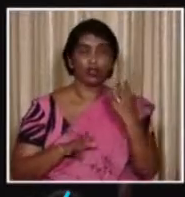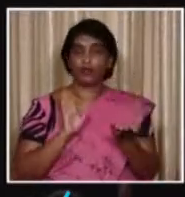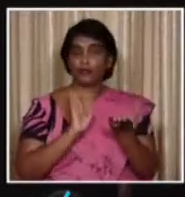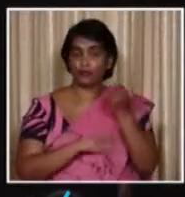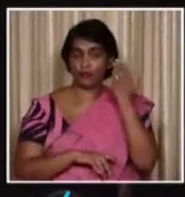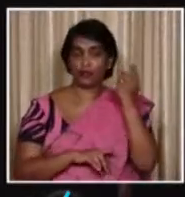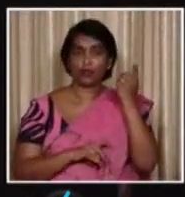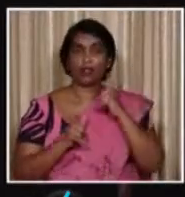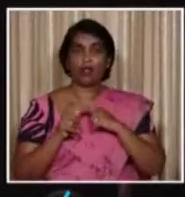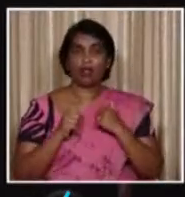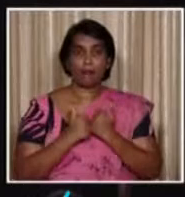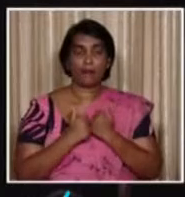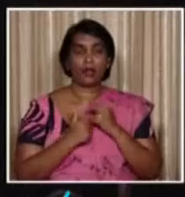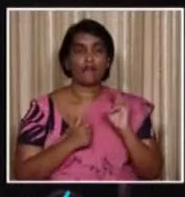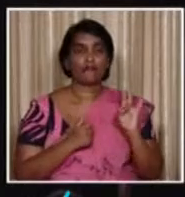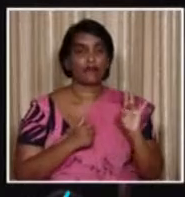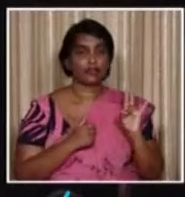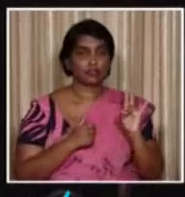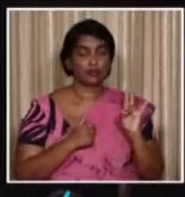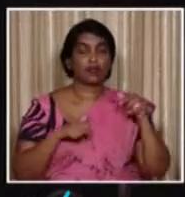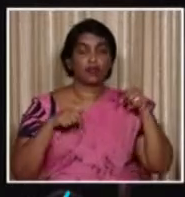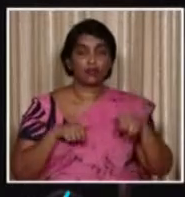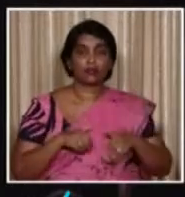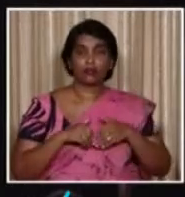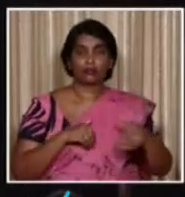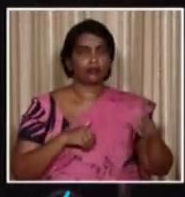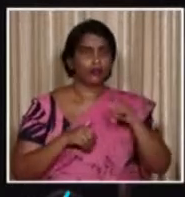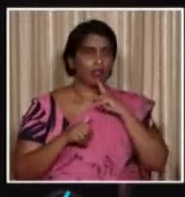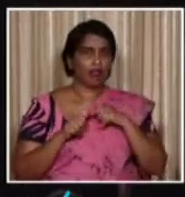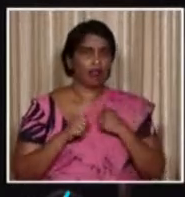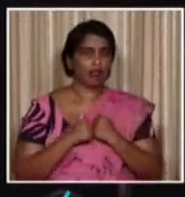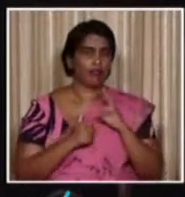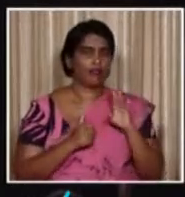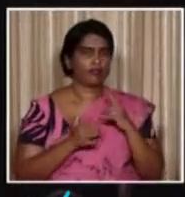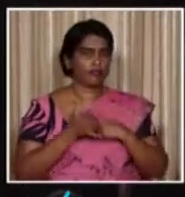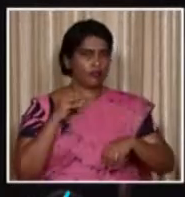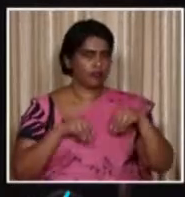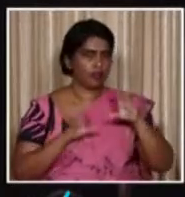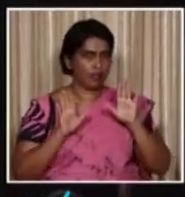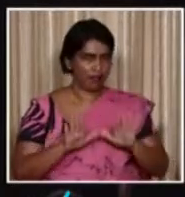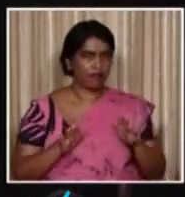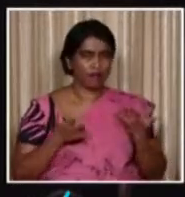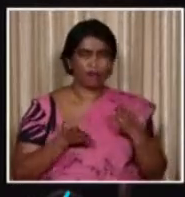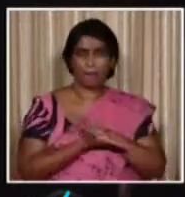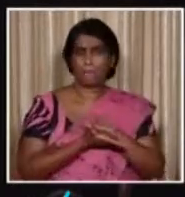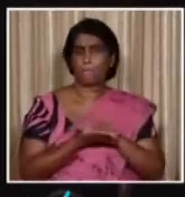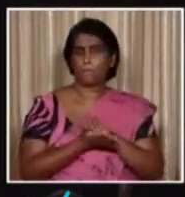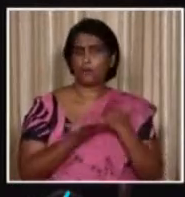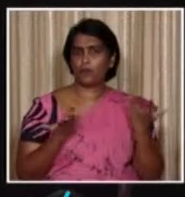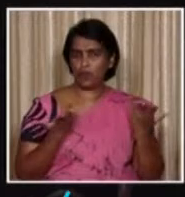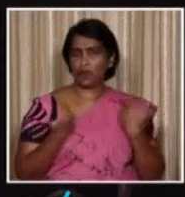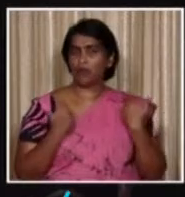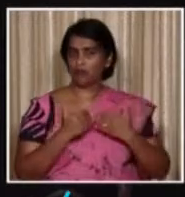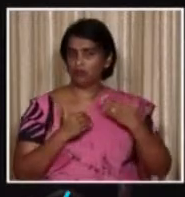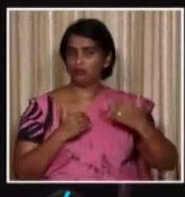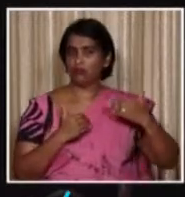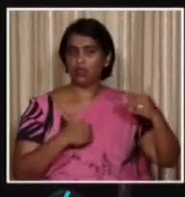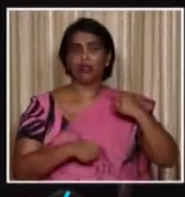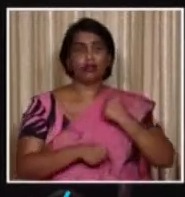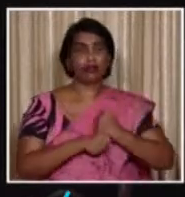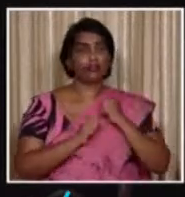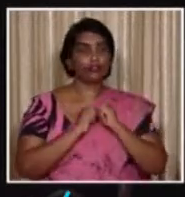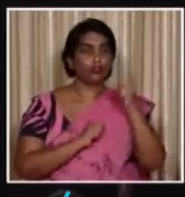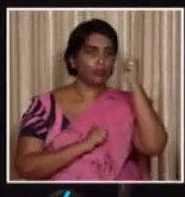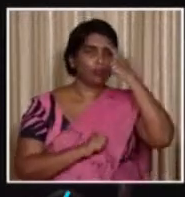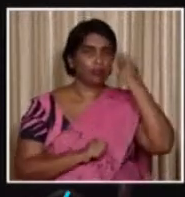කාලයක් අප්‍රේල් 25. නමුත් දැන් තියෙන තත්ත්වය අනුගත අප්‍රේල් 25 ඡන්දෙ තිනවන්න දෙකලා පැහැදිලිත් නැහැ. නිසා තව කාලයක් මේ රාජ්‍ය